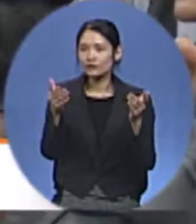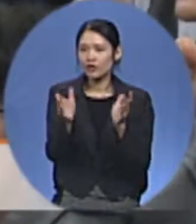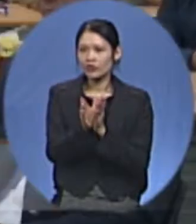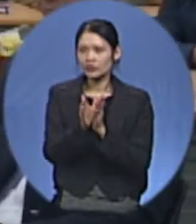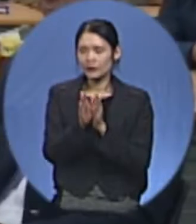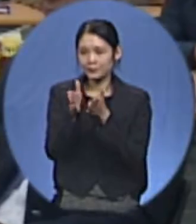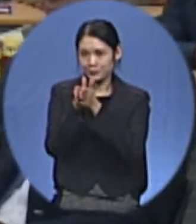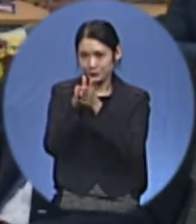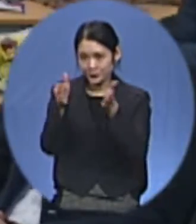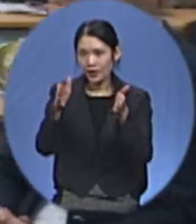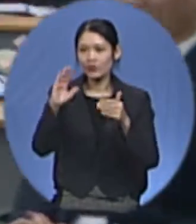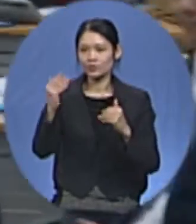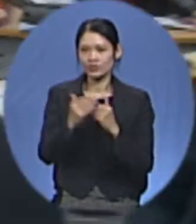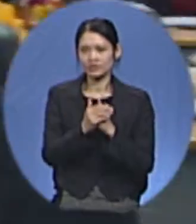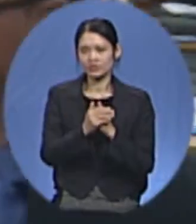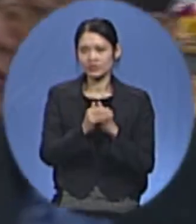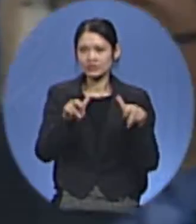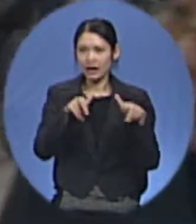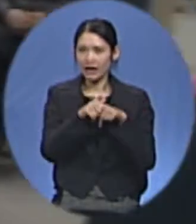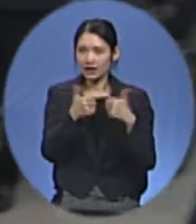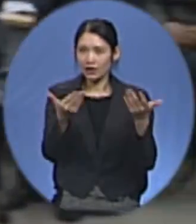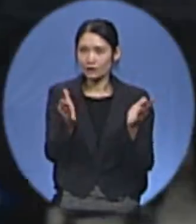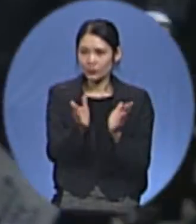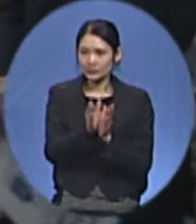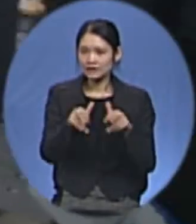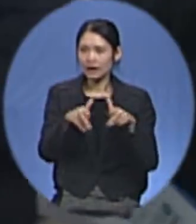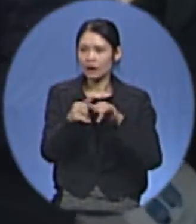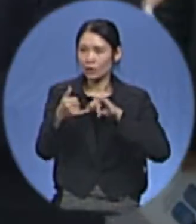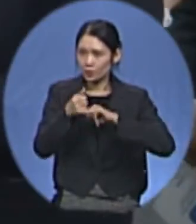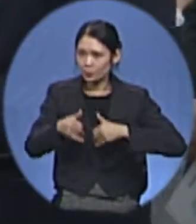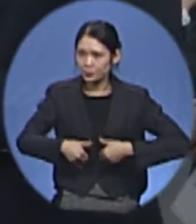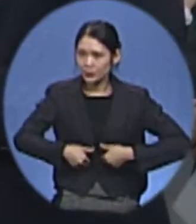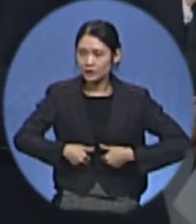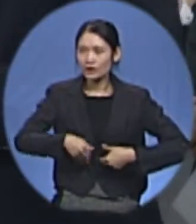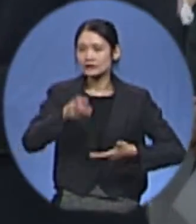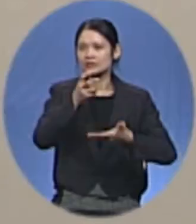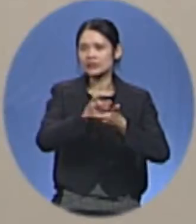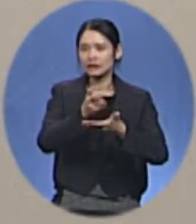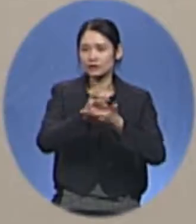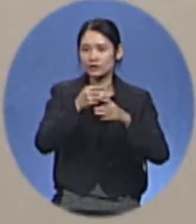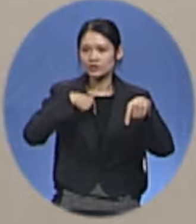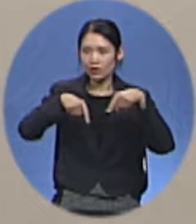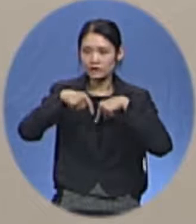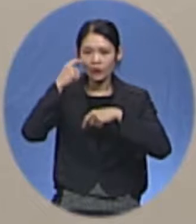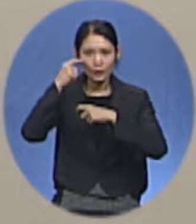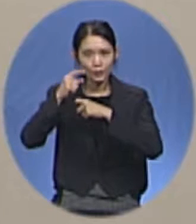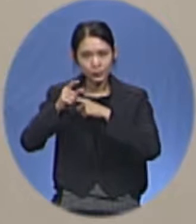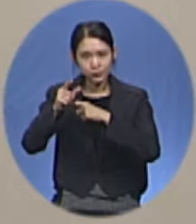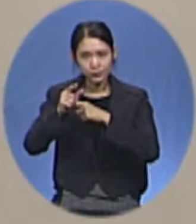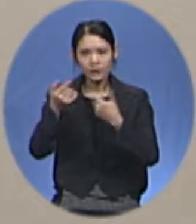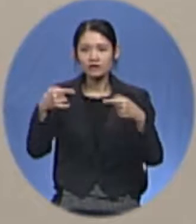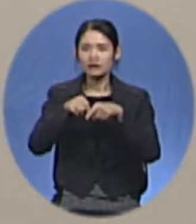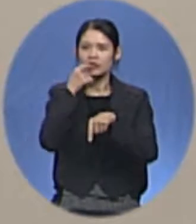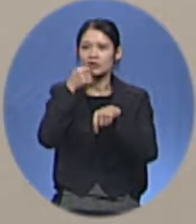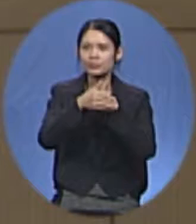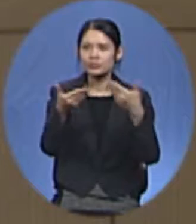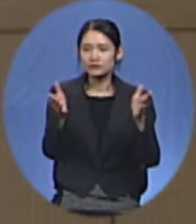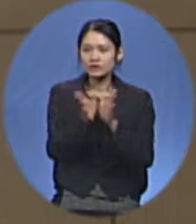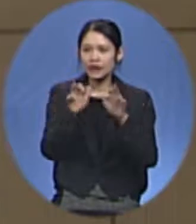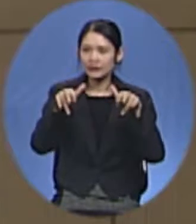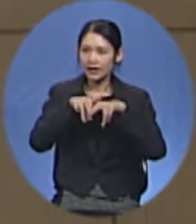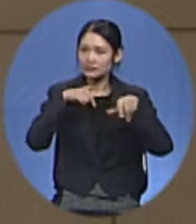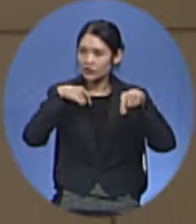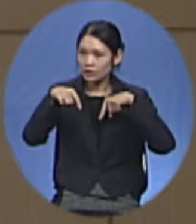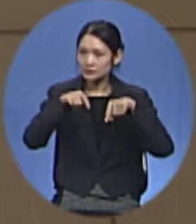출범했습니다. 장애인위원회는 장애인에게 필요한 제도와 정책을 고민하고 더불어민주당이 장애인